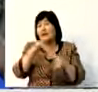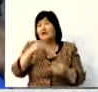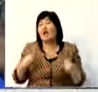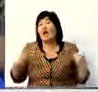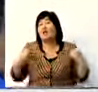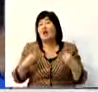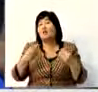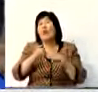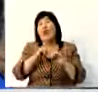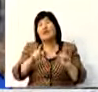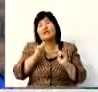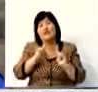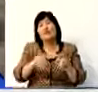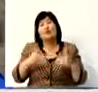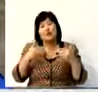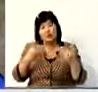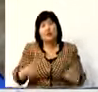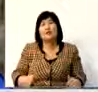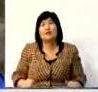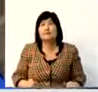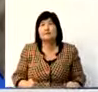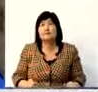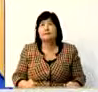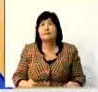шапан жауып, айрықша сый құрмет көрсетті.